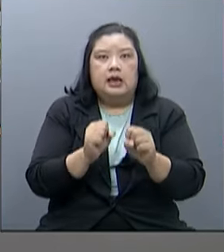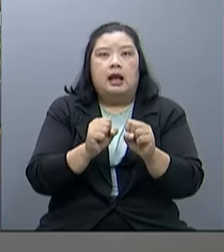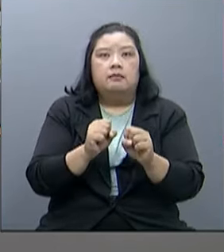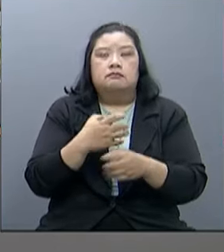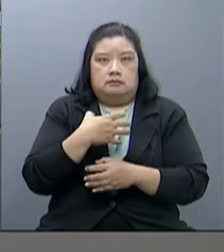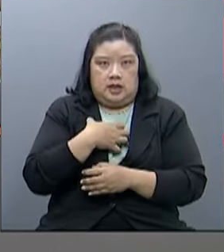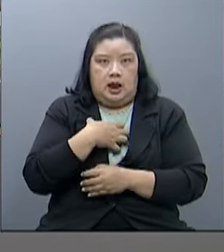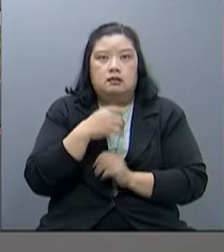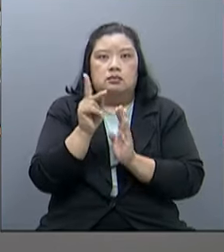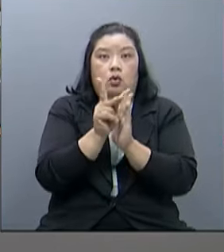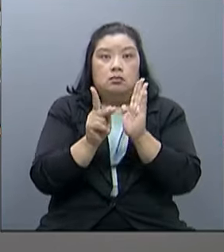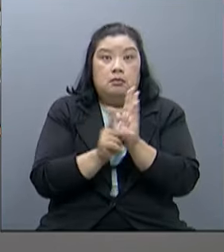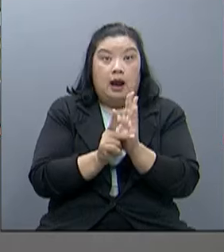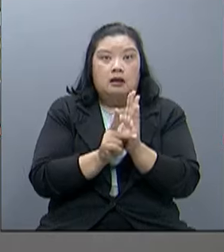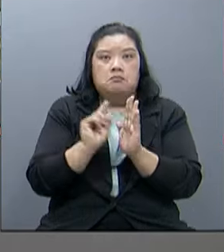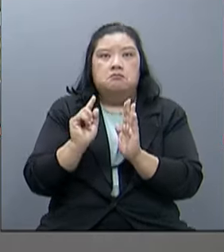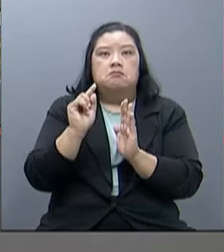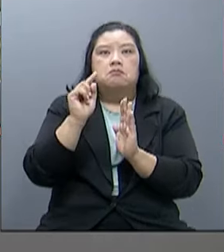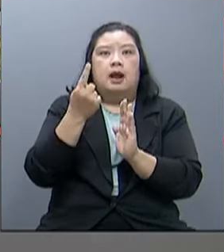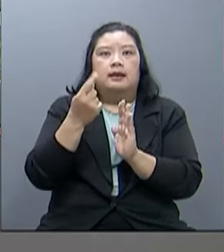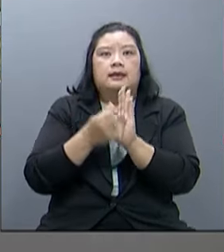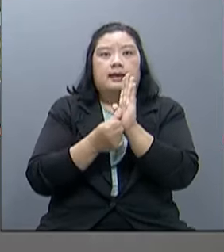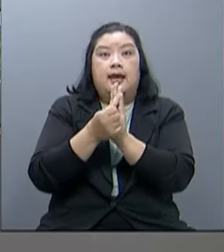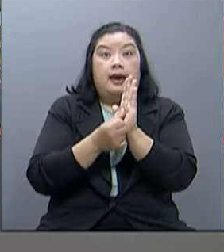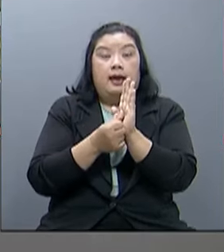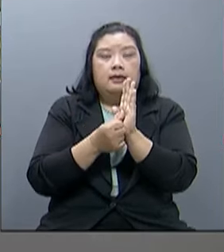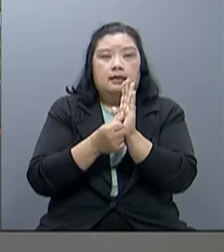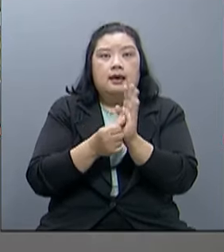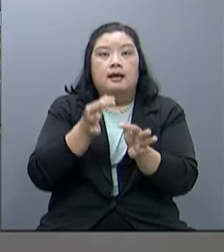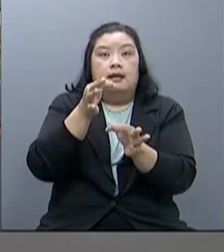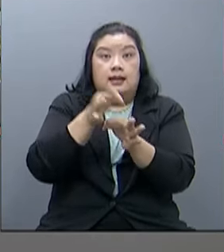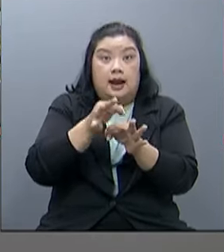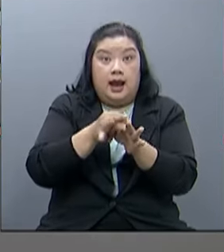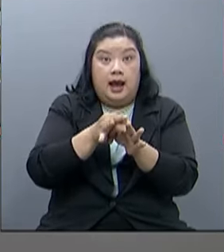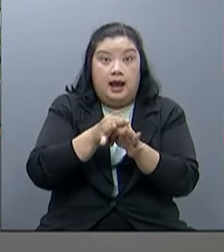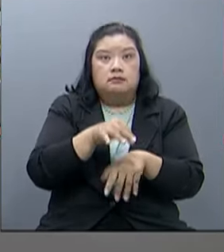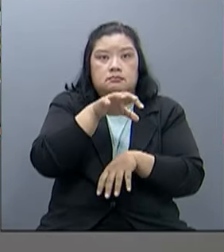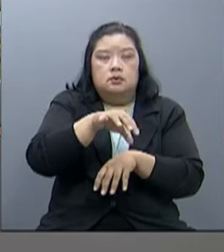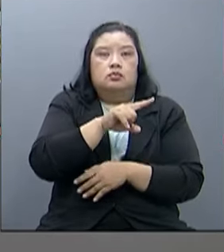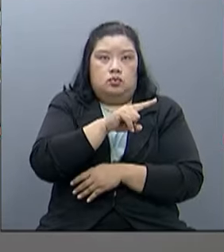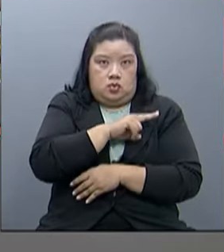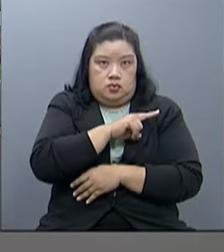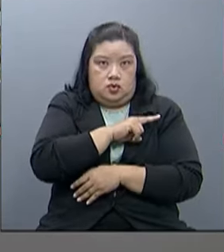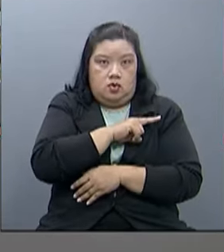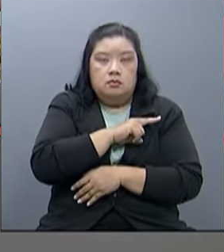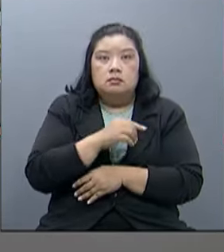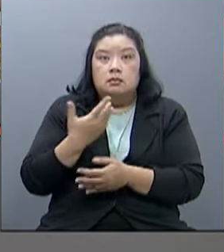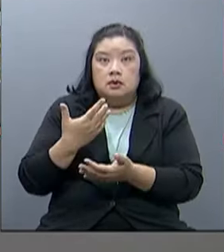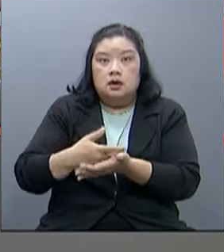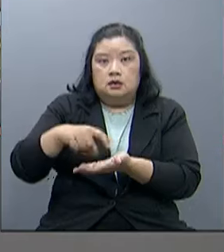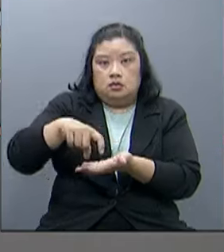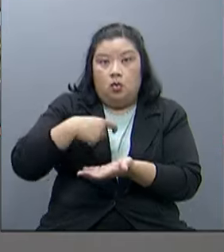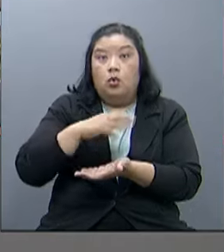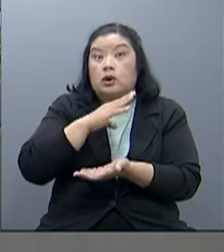ร่างกฎหมายกำหนดแนวปฏิบัตินั่นก็คือสถาบันการเงินจะต้องคืนเงินให้กับผู้เสียหายเต็มจำนวนหากว่าไม่